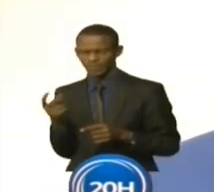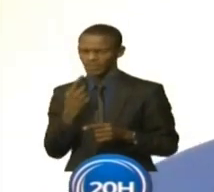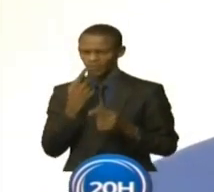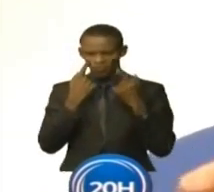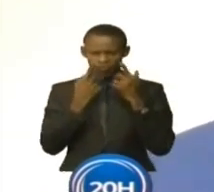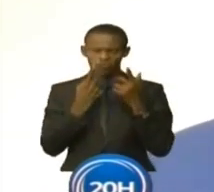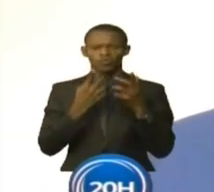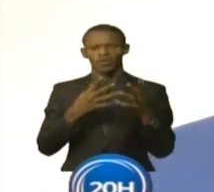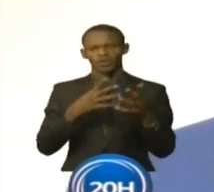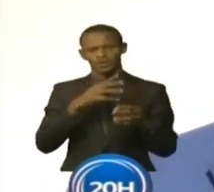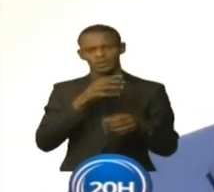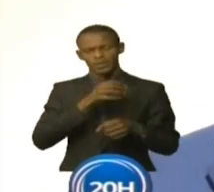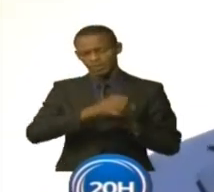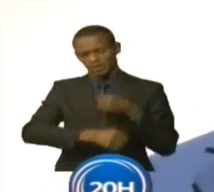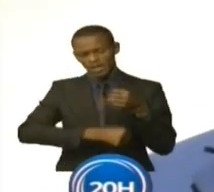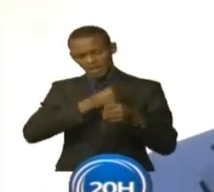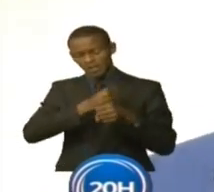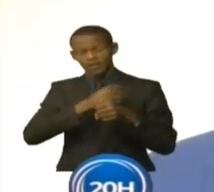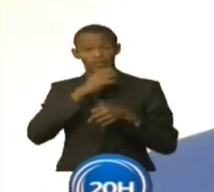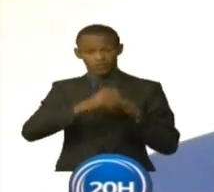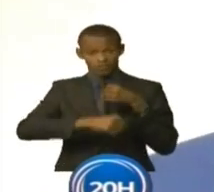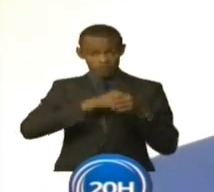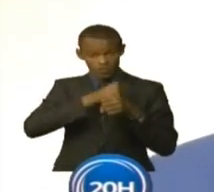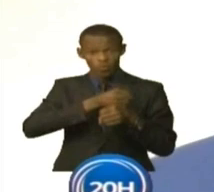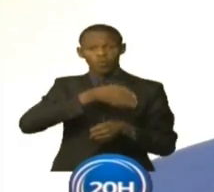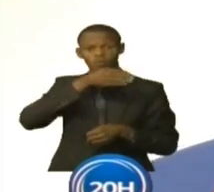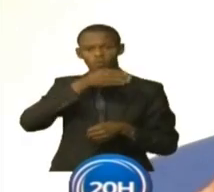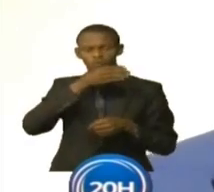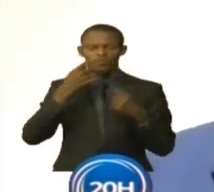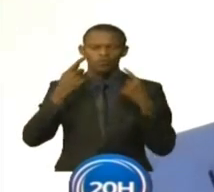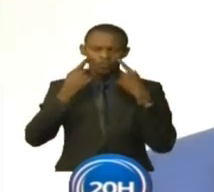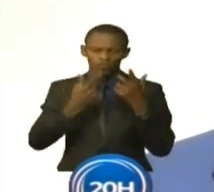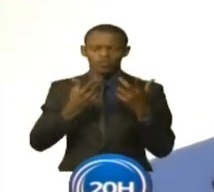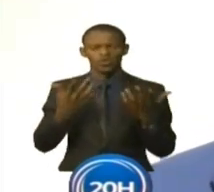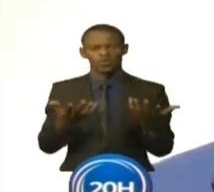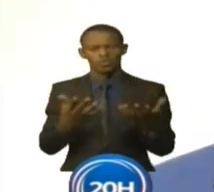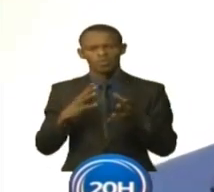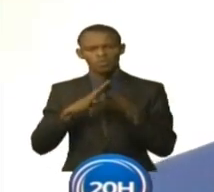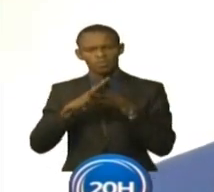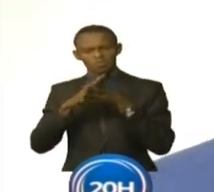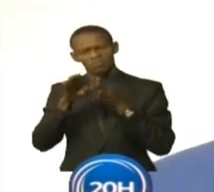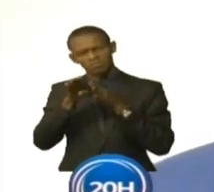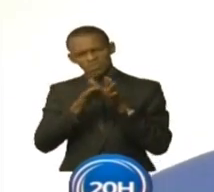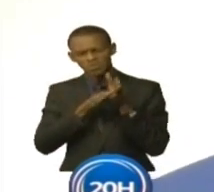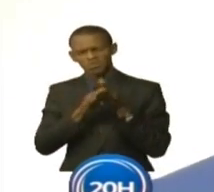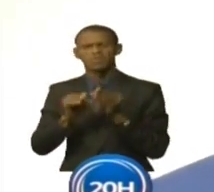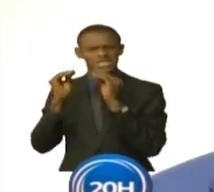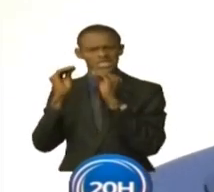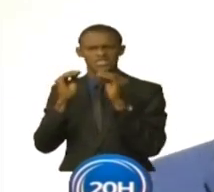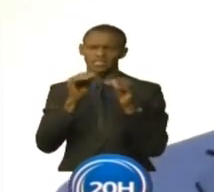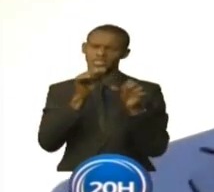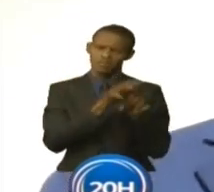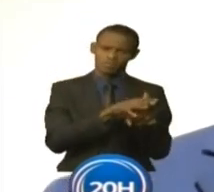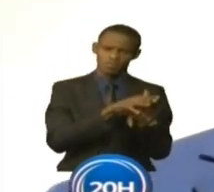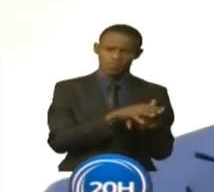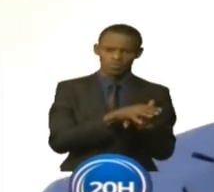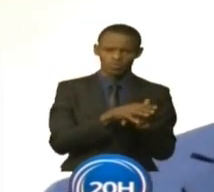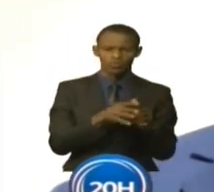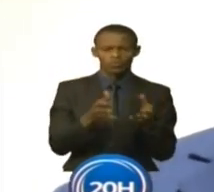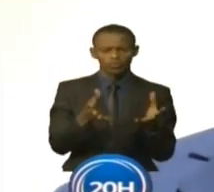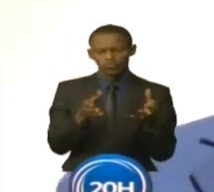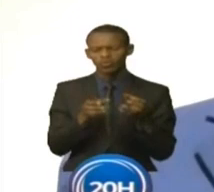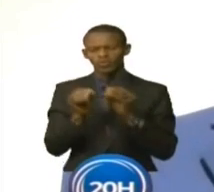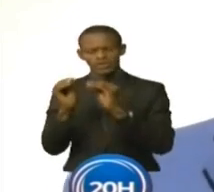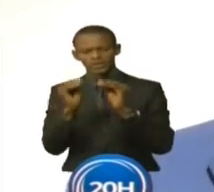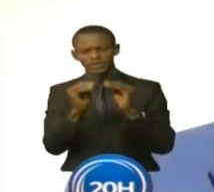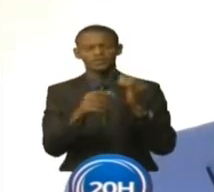Dieu, la visitation divine, l'œuvre du Saint-Esprit, la parole de Dieu en action, la destinée, la promesse de Dieu pour chaque personne. Et